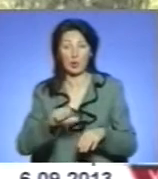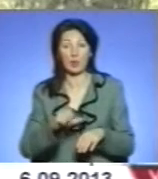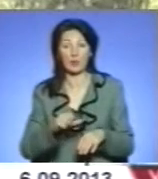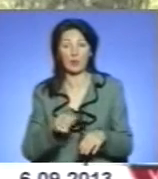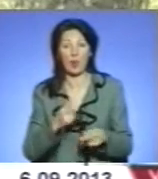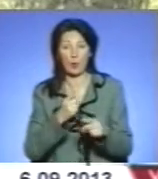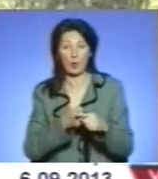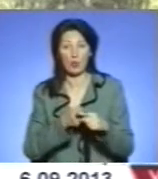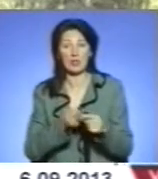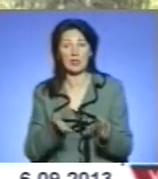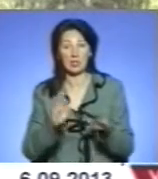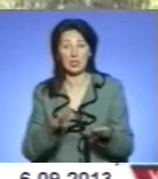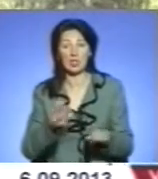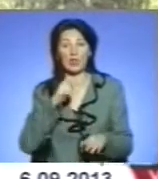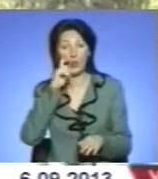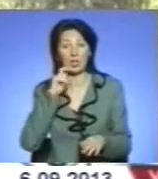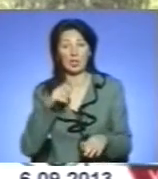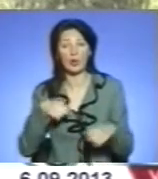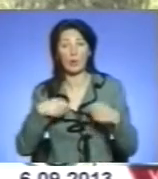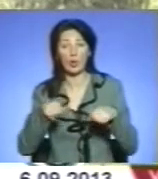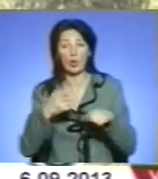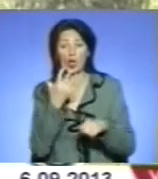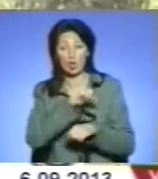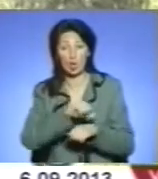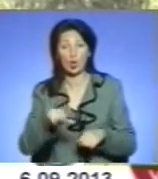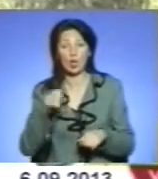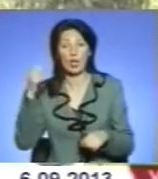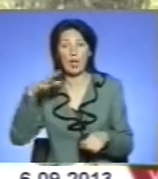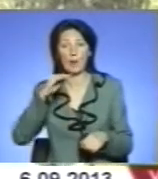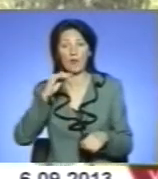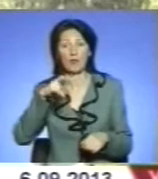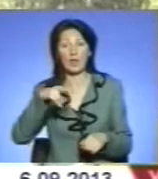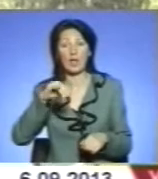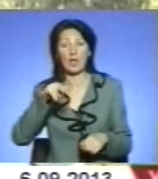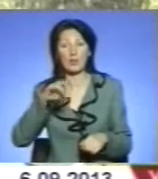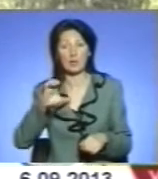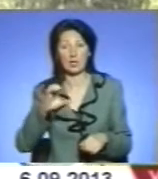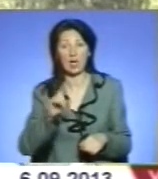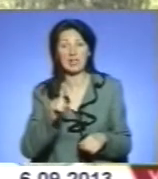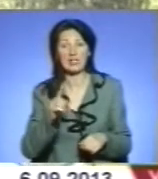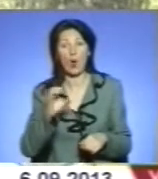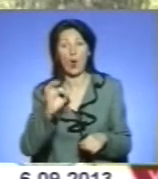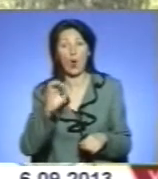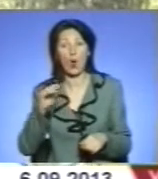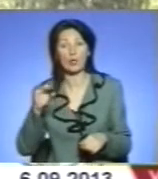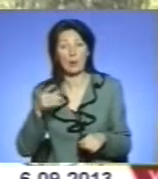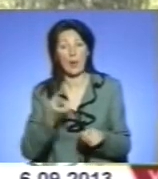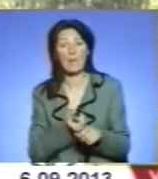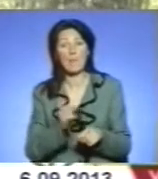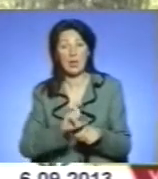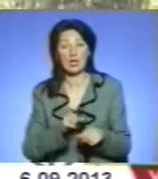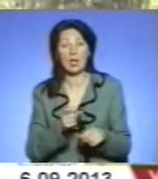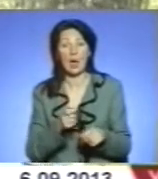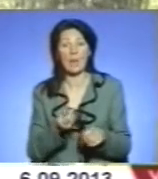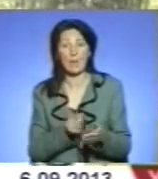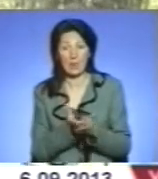скажімо, ті самі лампи Philips, Ostrom чи будь-які інші, ми більше переплачуємо за торгову марку,